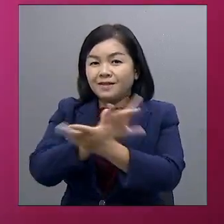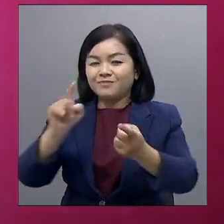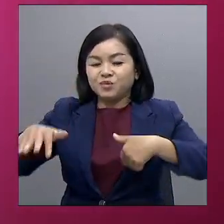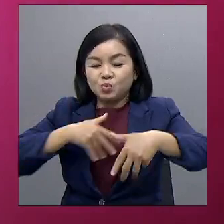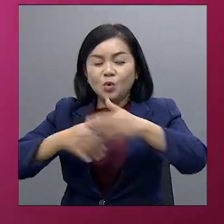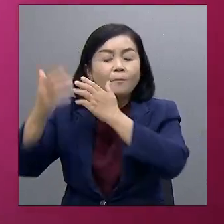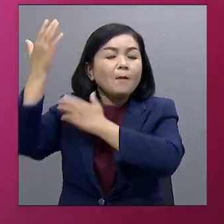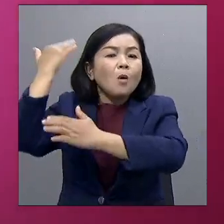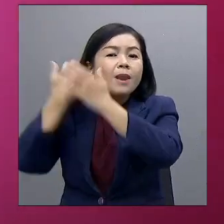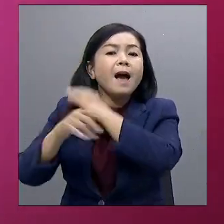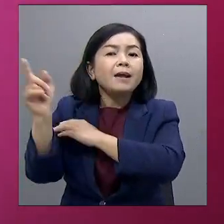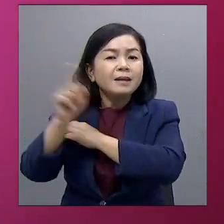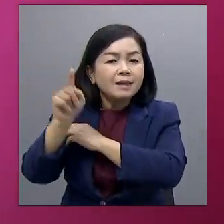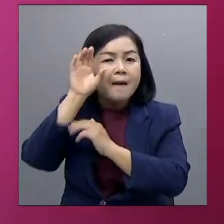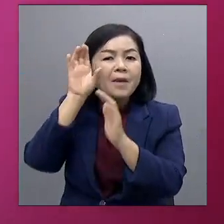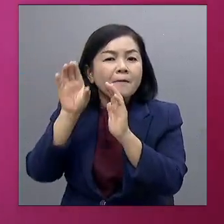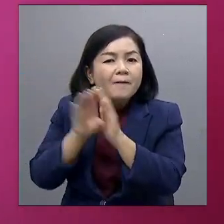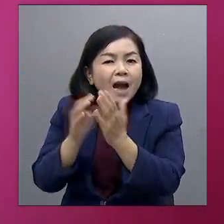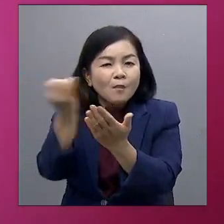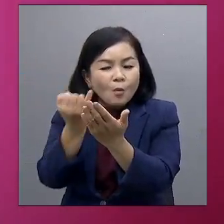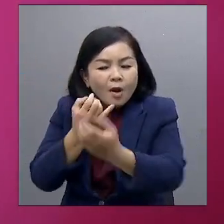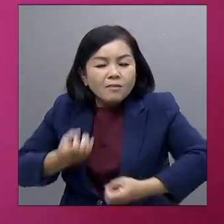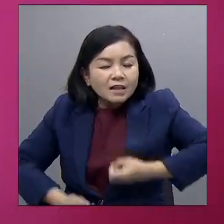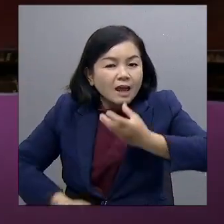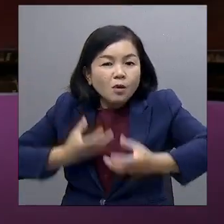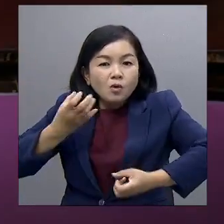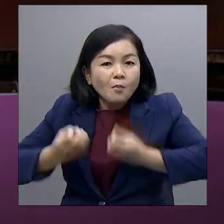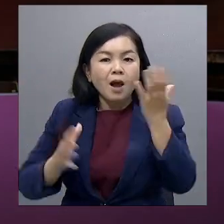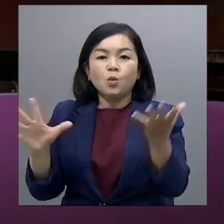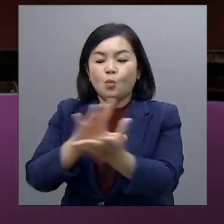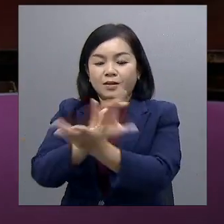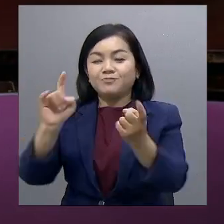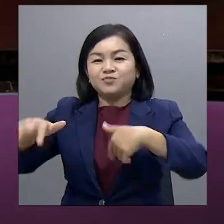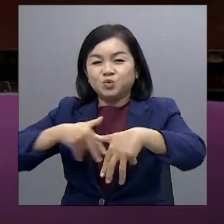ประวัติศาสตร์และภูมิปัญญาในแต่ละท้องถิ่นได้เป็นอย่างดี